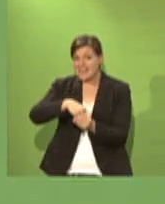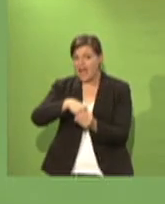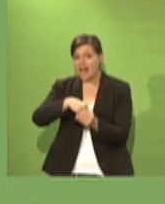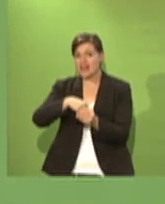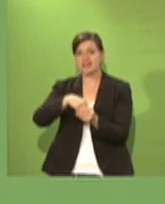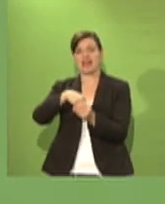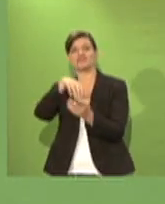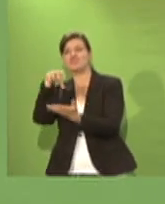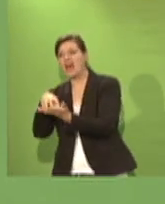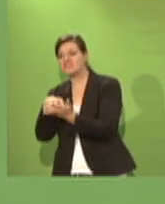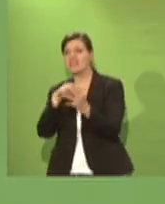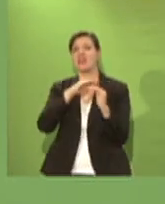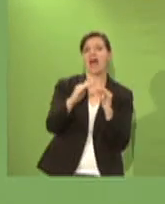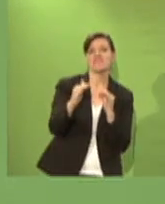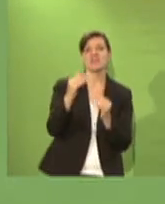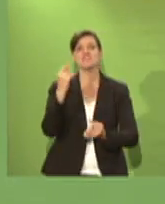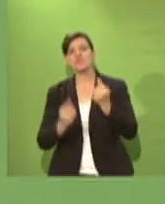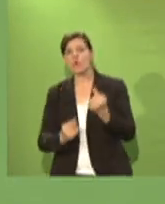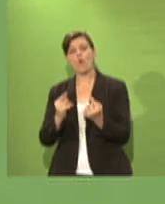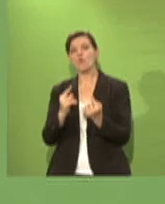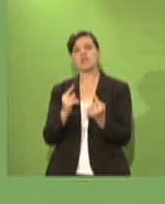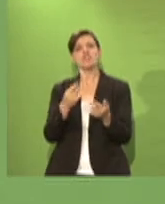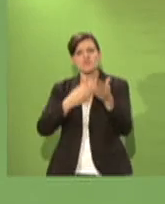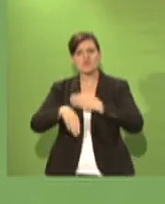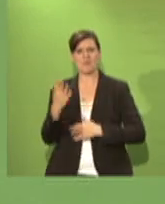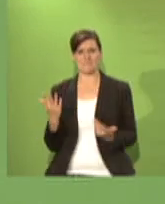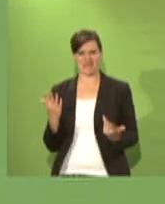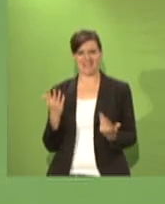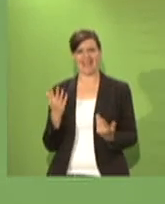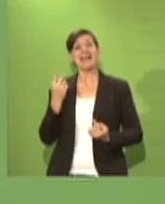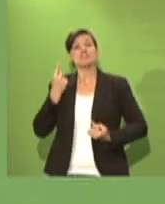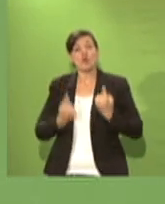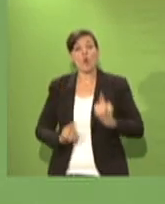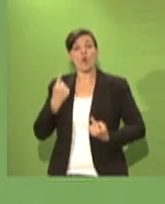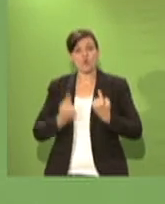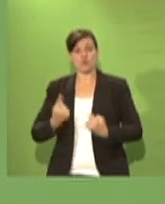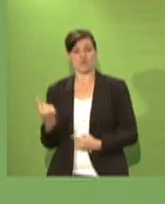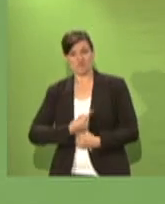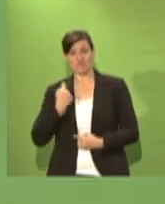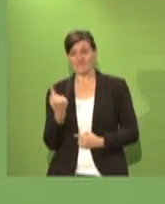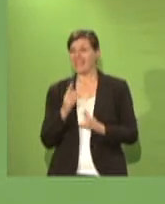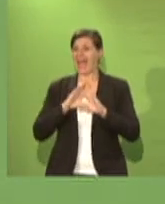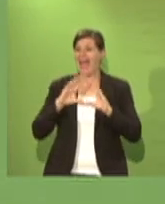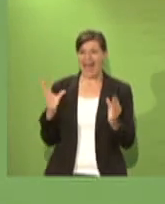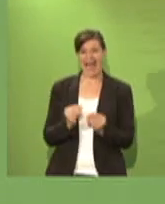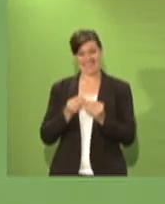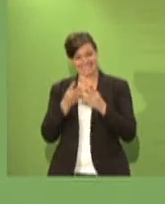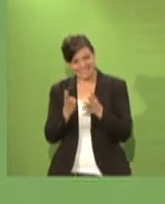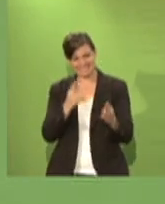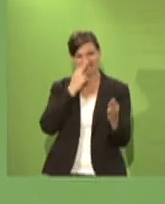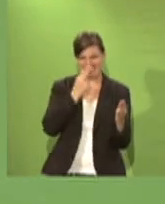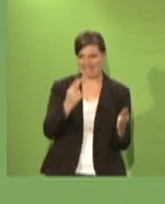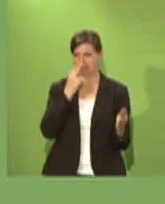Stadt, Land und Grün, sondern es zeigt, dass Grünen die sind, die ganzheitlich die Dinge angehen und die die